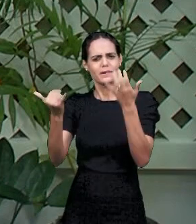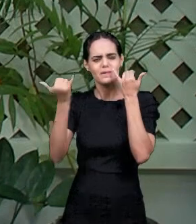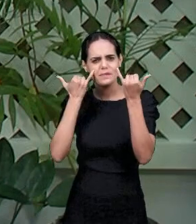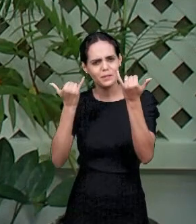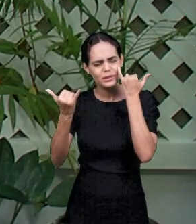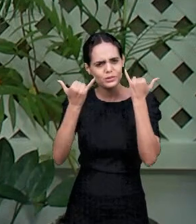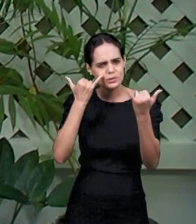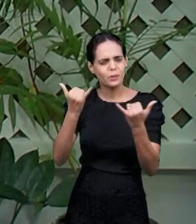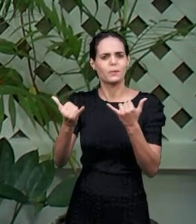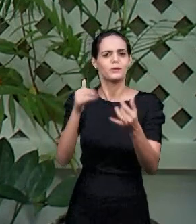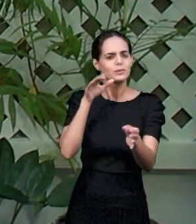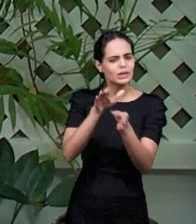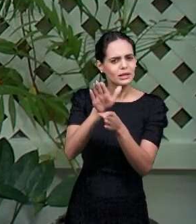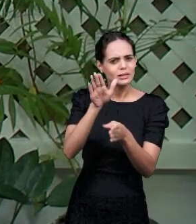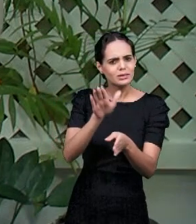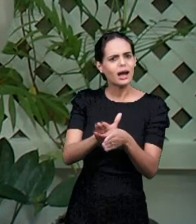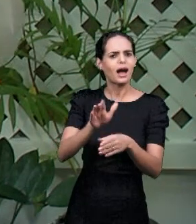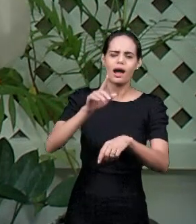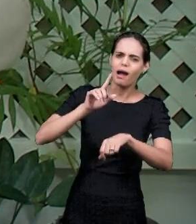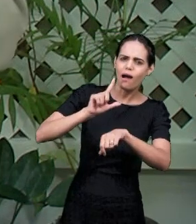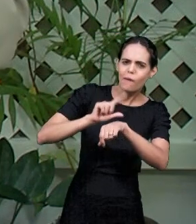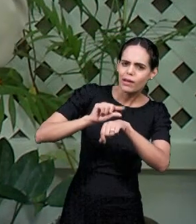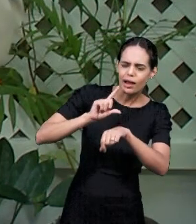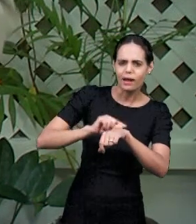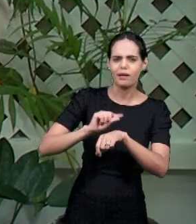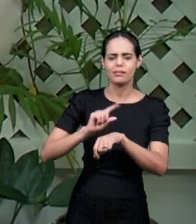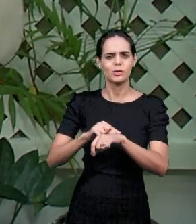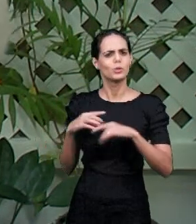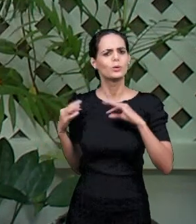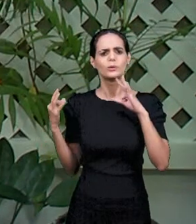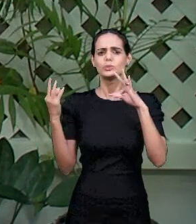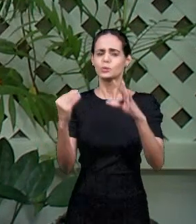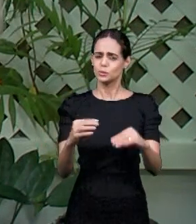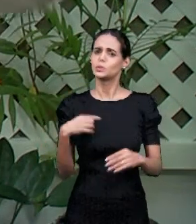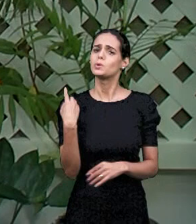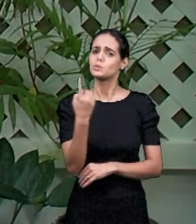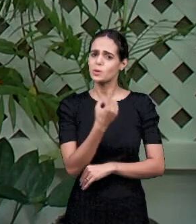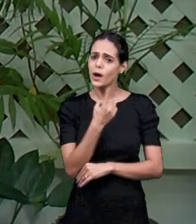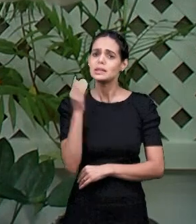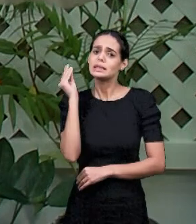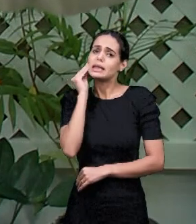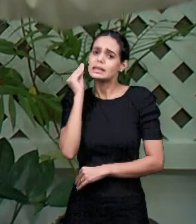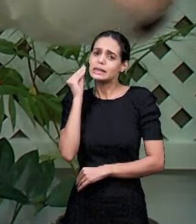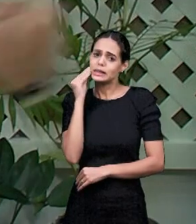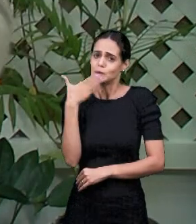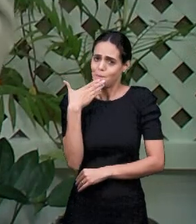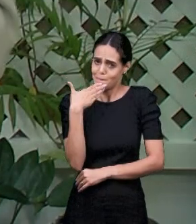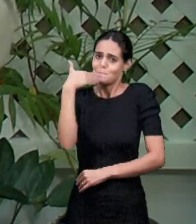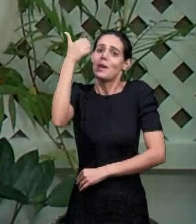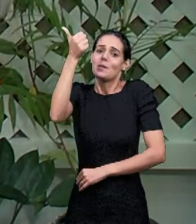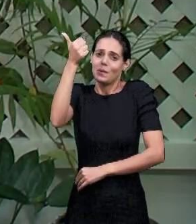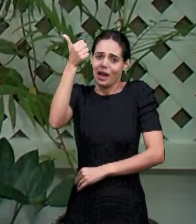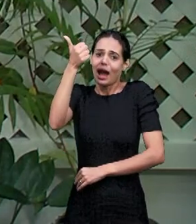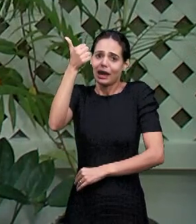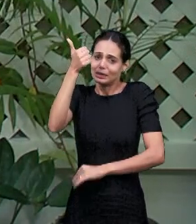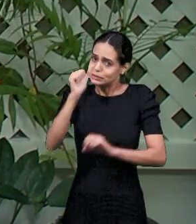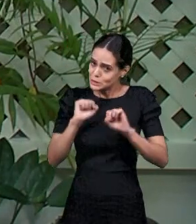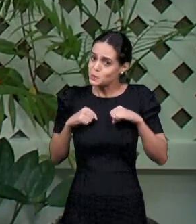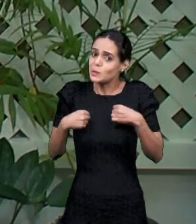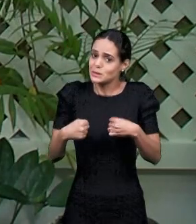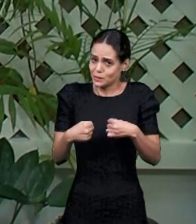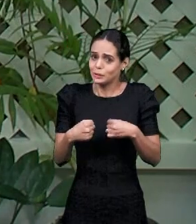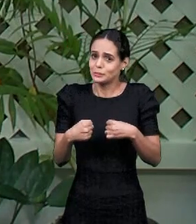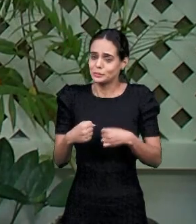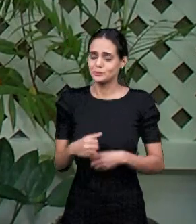collaborer, à donner des informations, orienter la question des horaires. Et je veux dire aux frères et sœurs que nous voulons